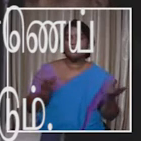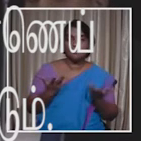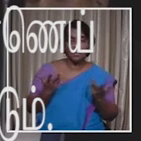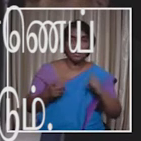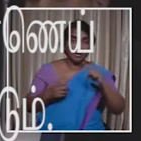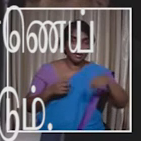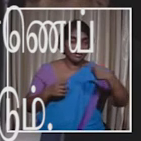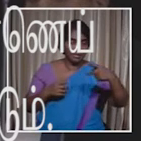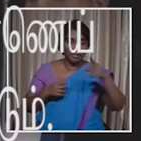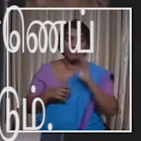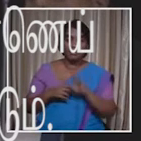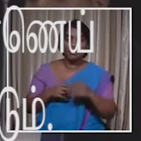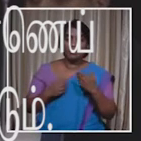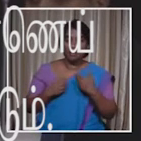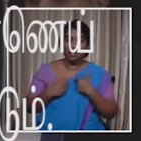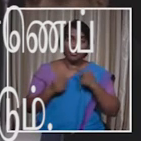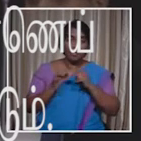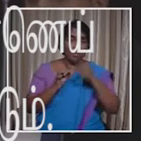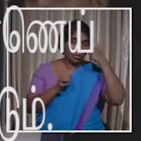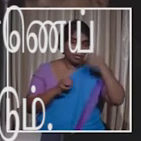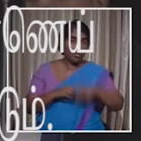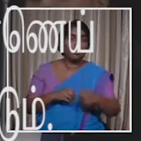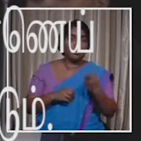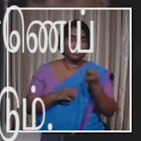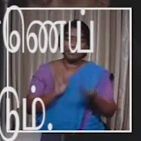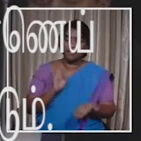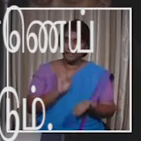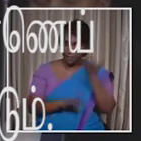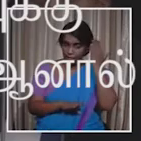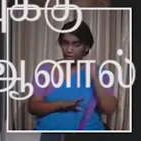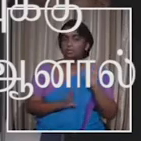අනිද්ද වෙනකොට අපිට භූමි තෙල් මිල අනිවාර්යයෙන්ම වැඩි කර යුතු වෙනවා